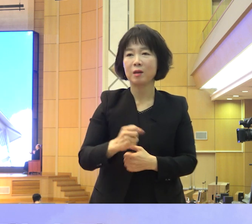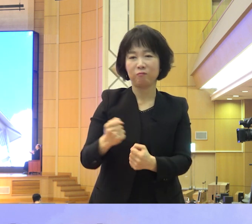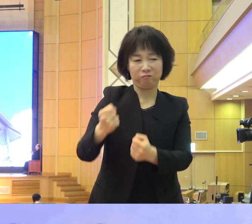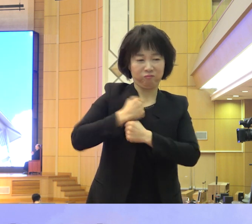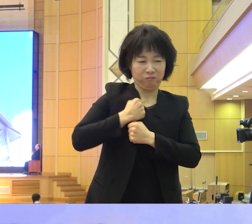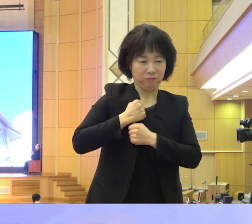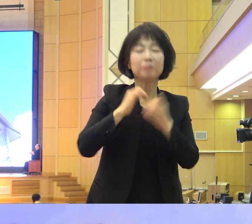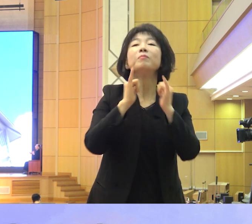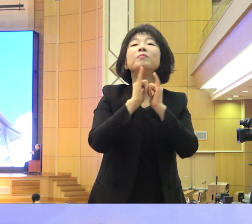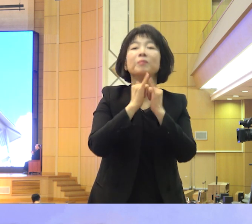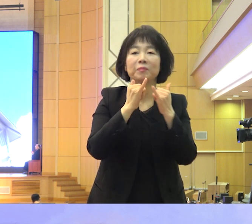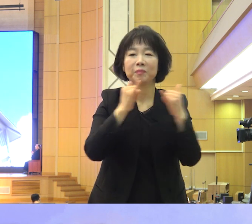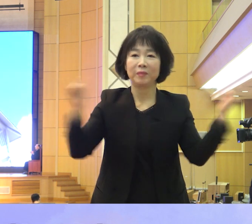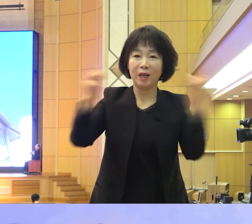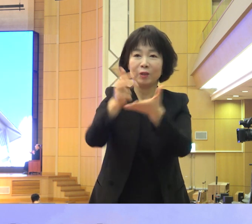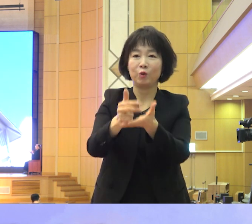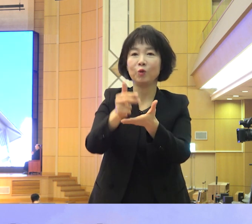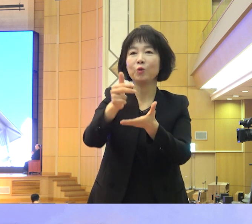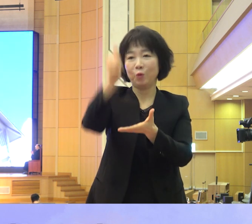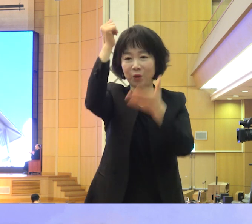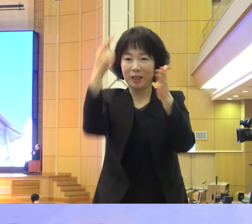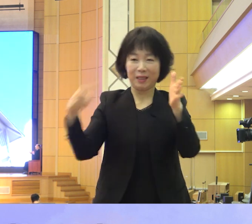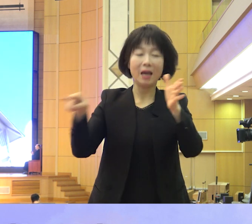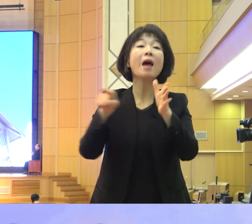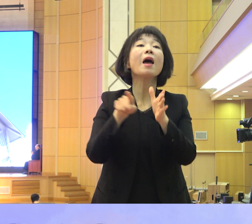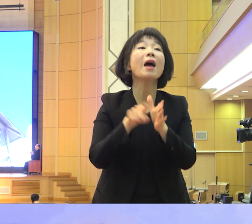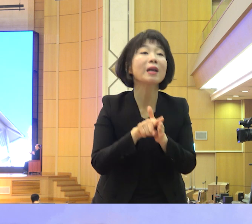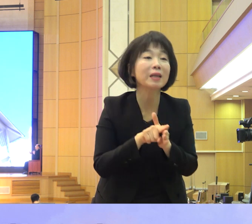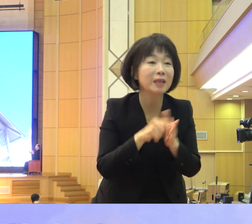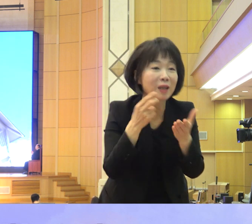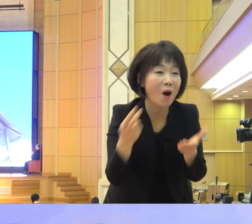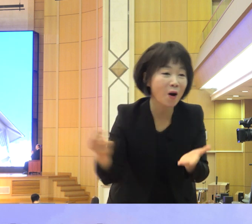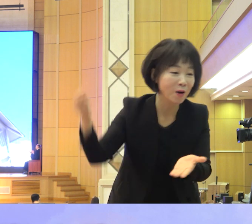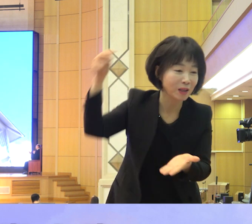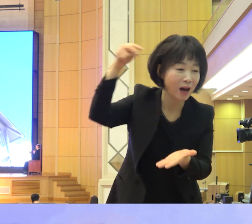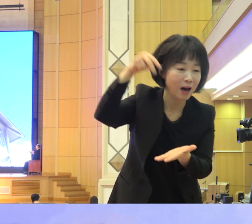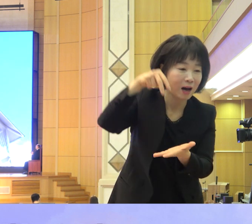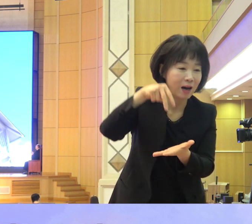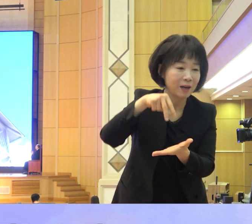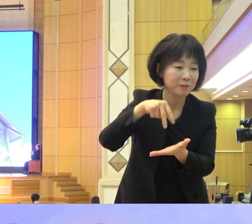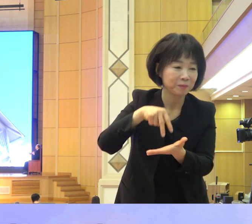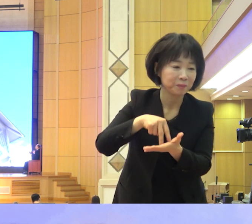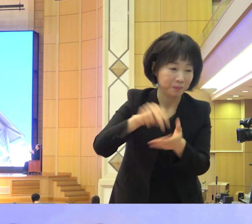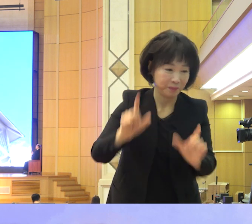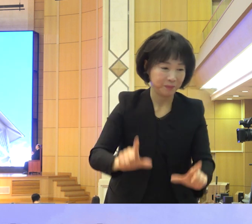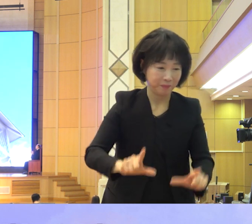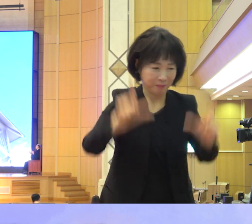십자가 군병들아 주 위에 일어나